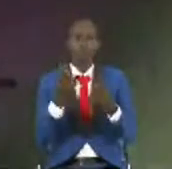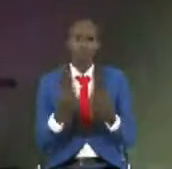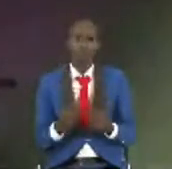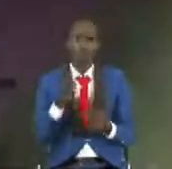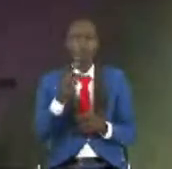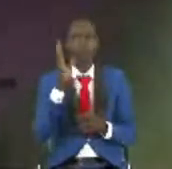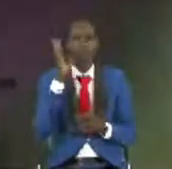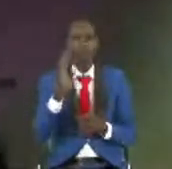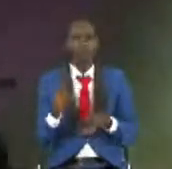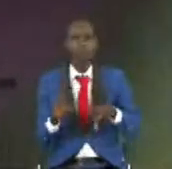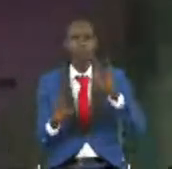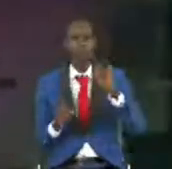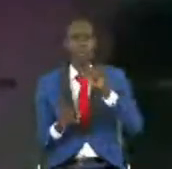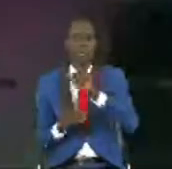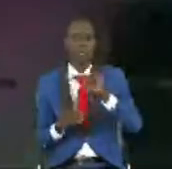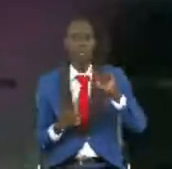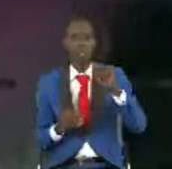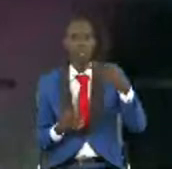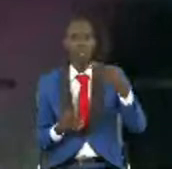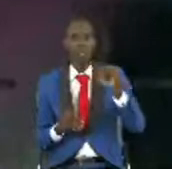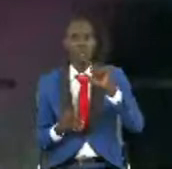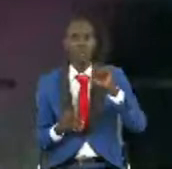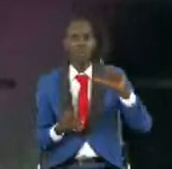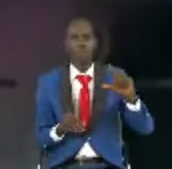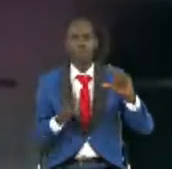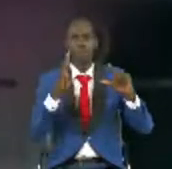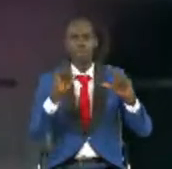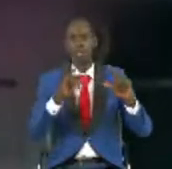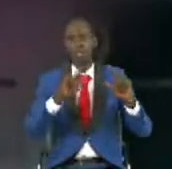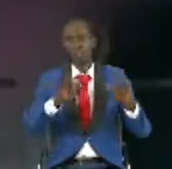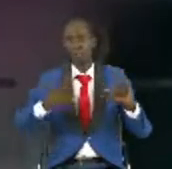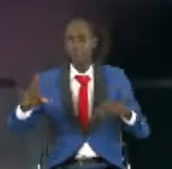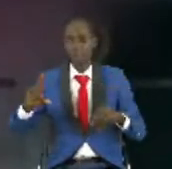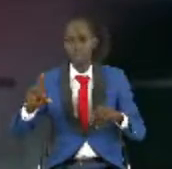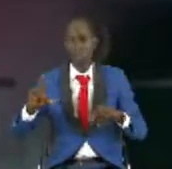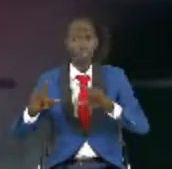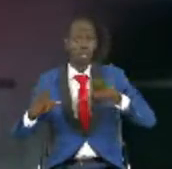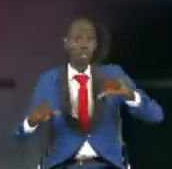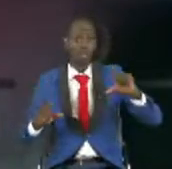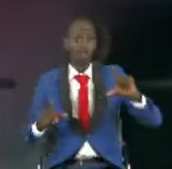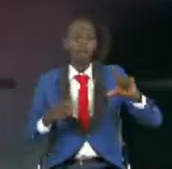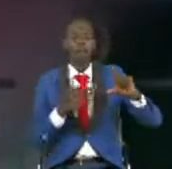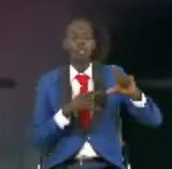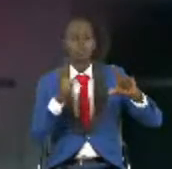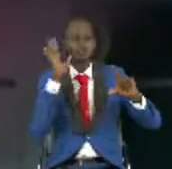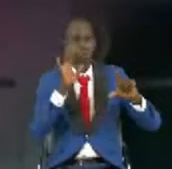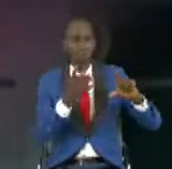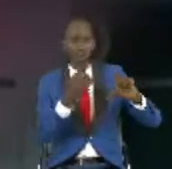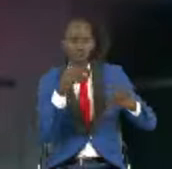pays, vous qui avez donné votre vie au Seigneur, on vous dira quand est-ce qu'il y aura une séance pour